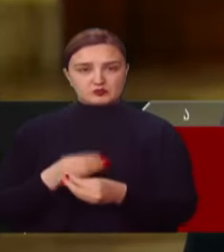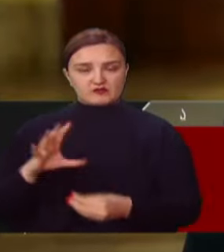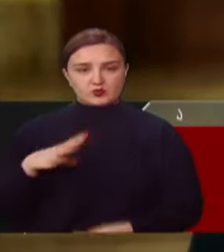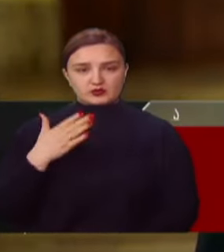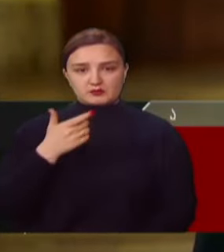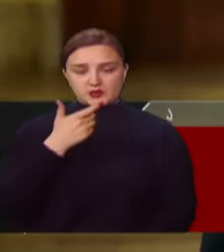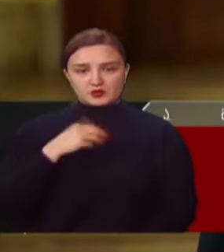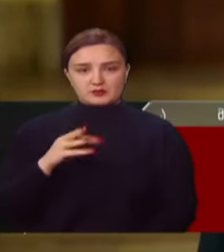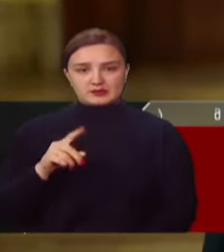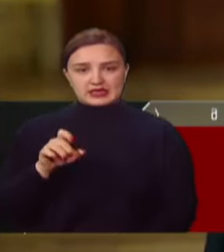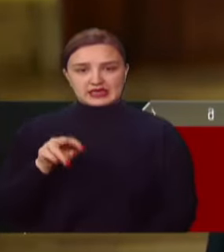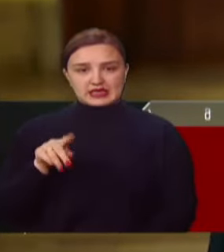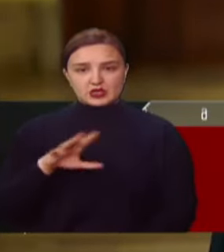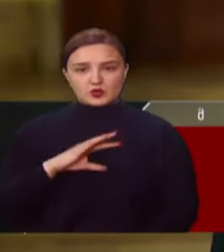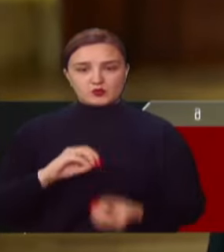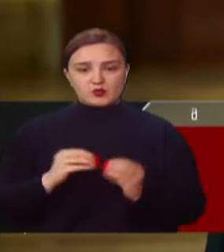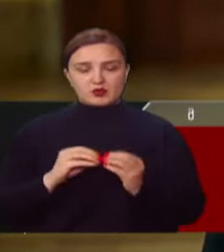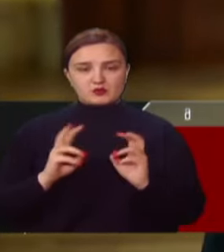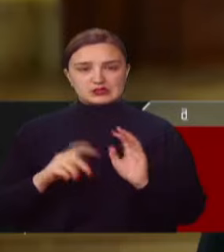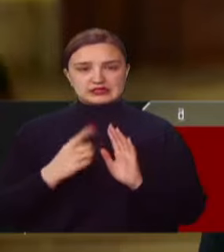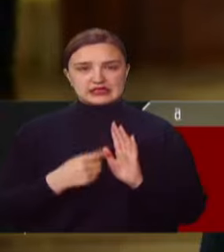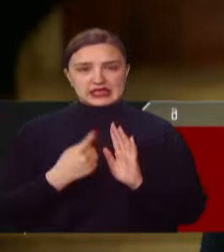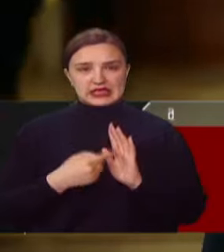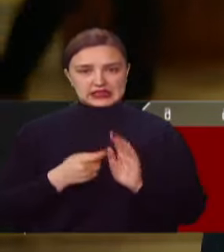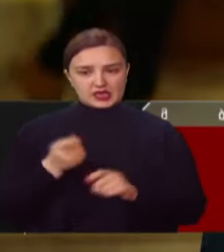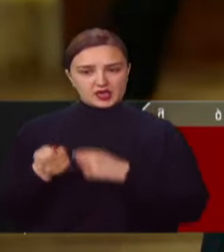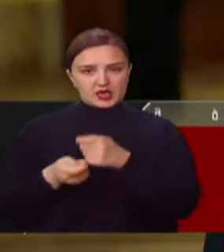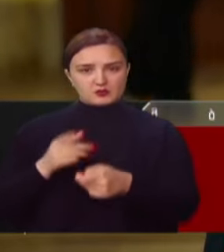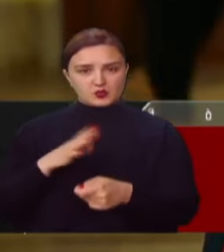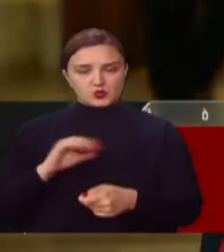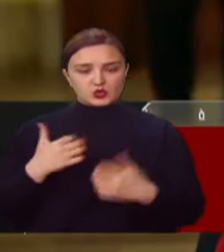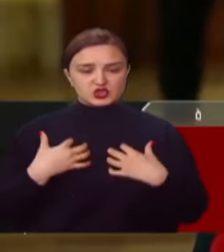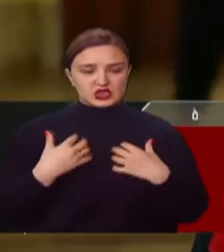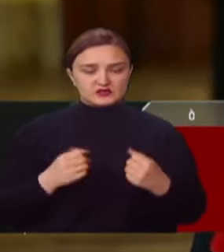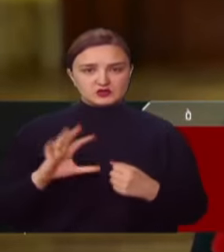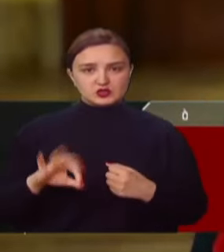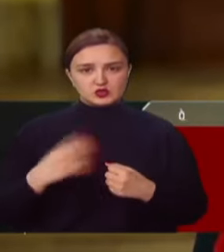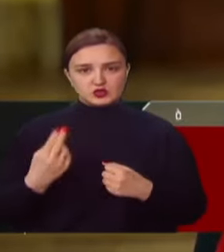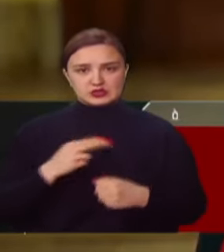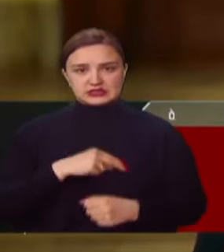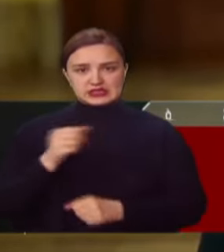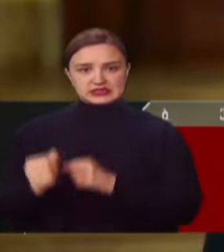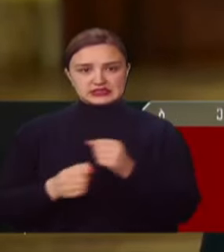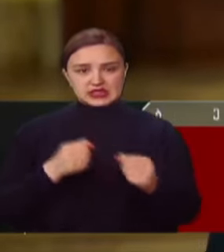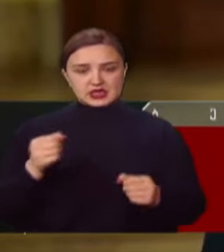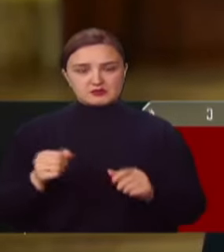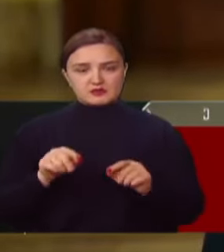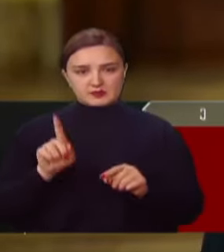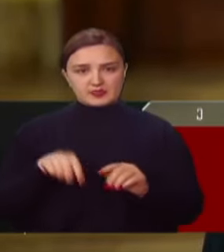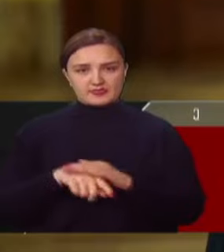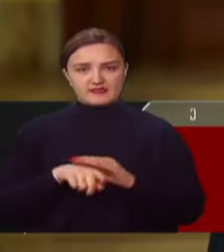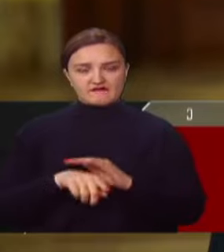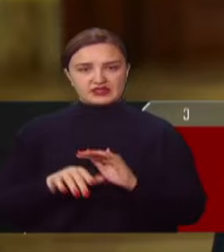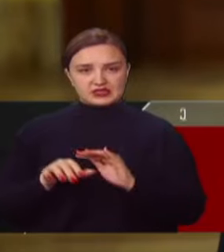ბატონ მიხეილის ხელში გადიოდა ყველაზე პრობლემური საკითხები, რომელიც ჩვენ როგორც ჯანდაცვის, ასევე სოციალური დასაქმების და მათ შორის